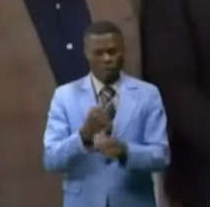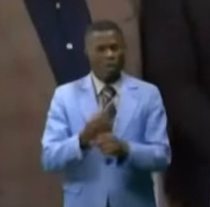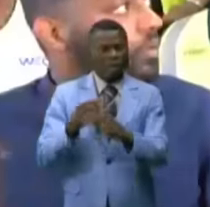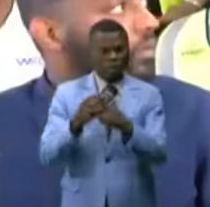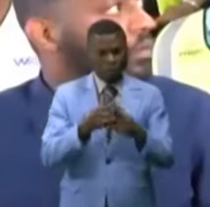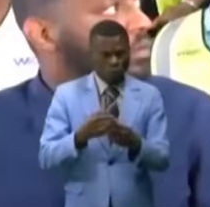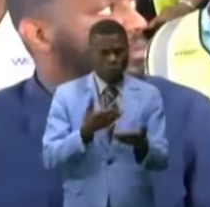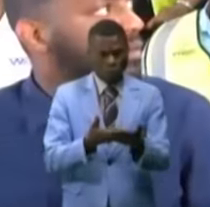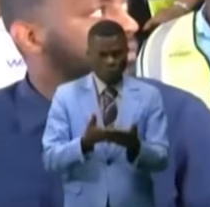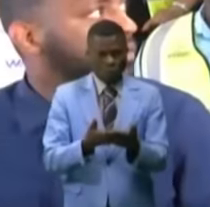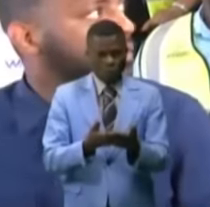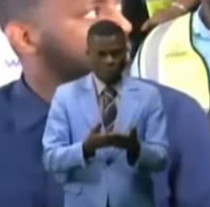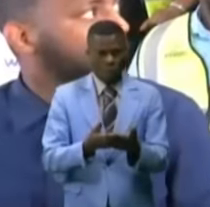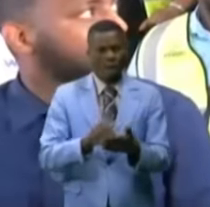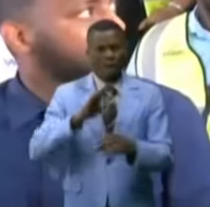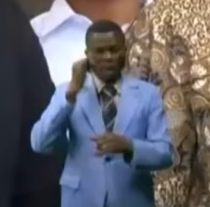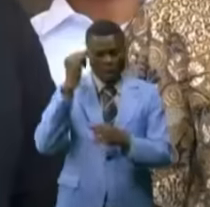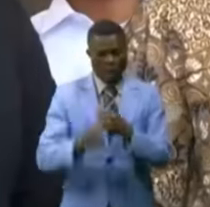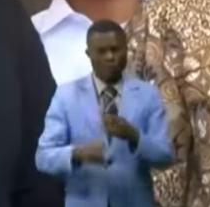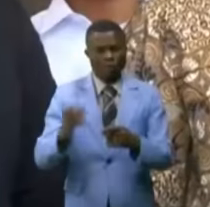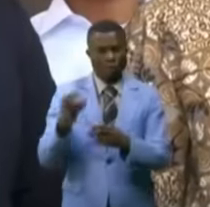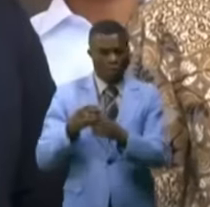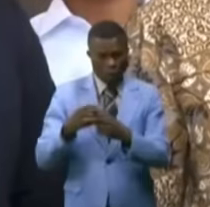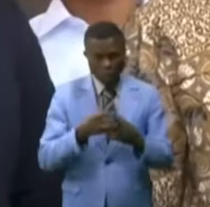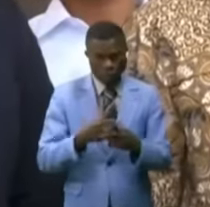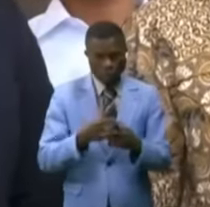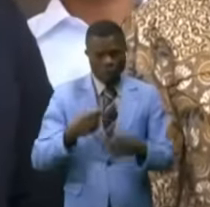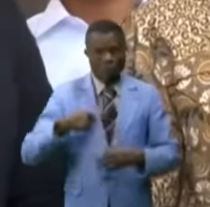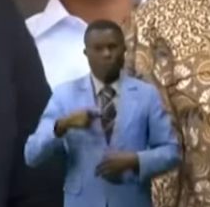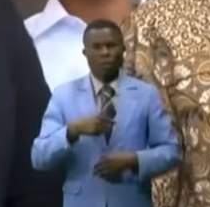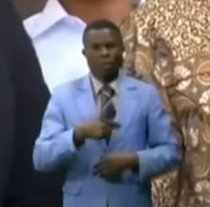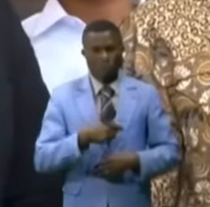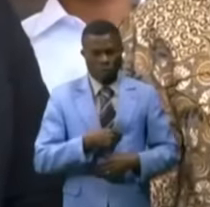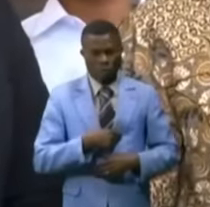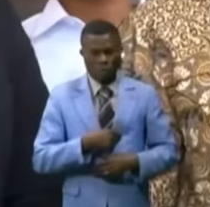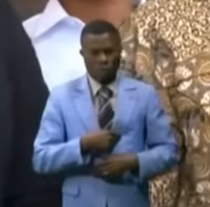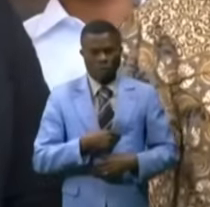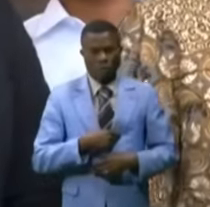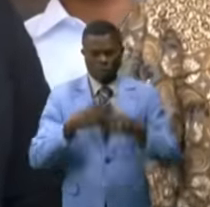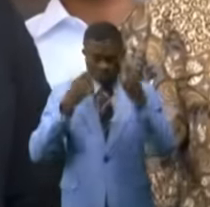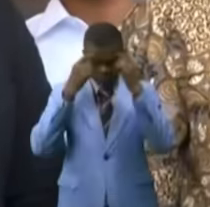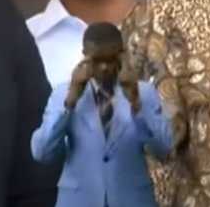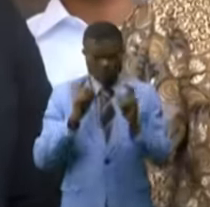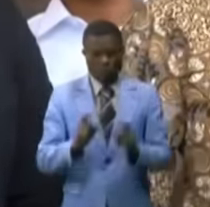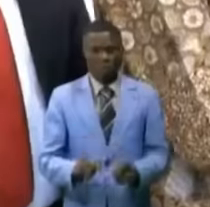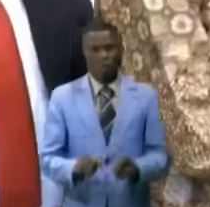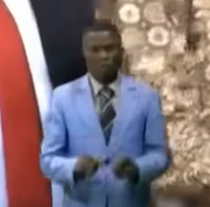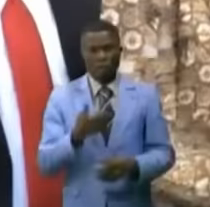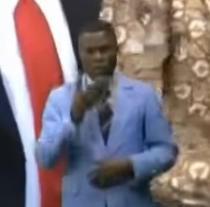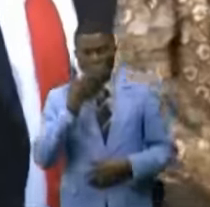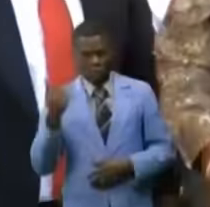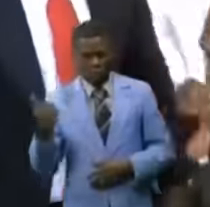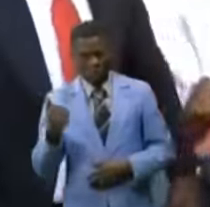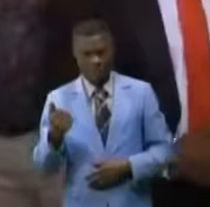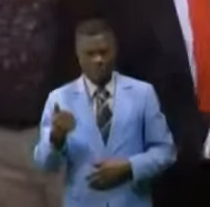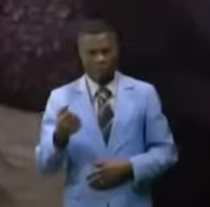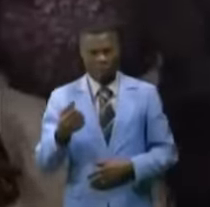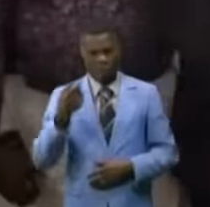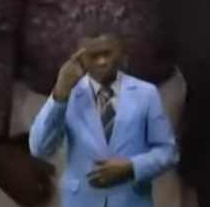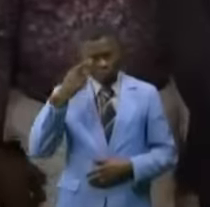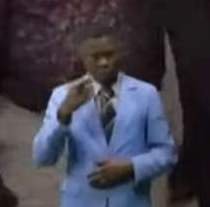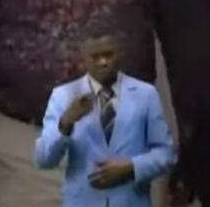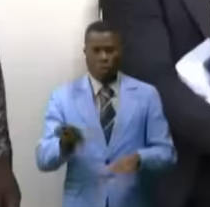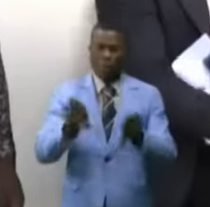contrôle et c'est à l'issue du contrôle que nous allons prendre des résolutions ou nous allons décider.